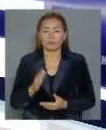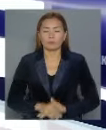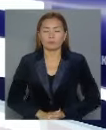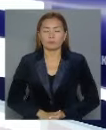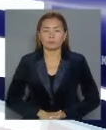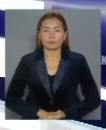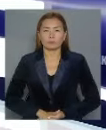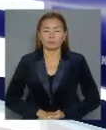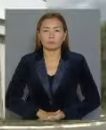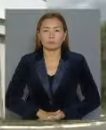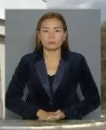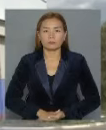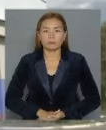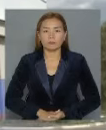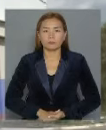алмақ.